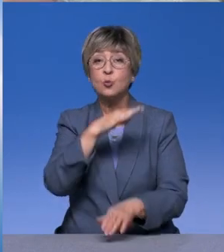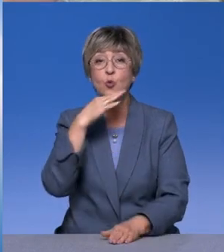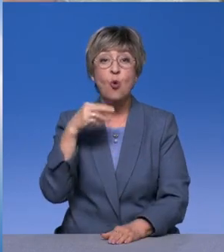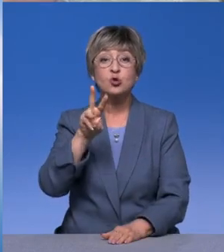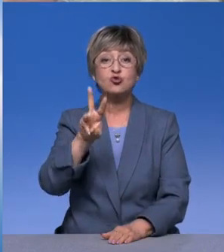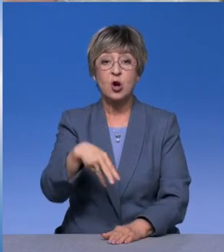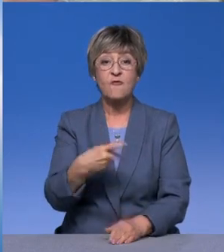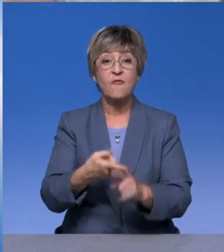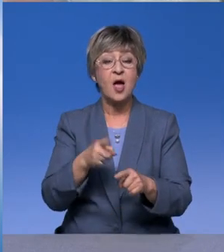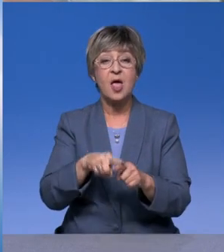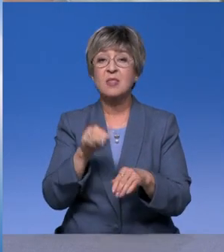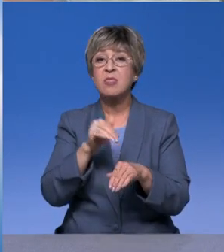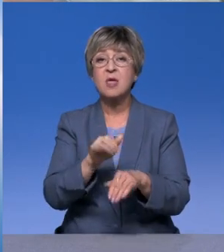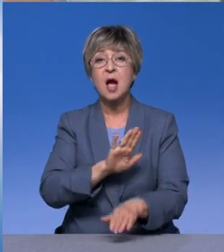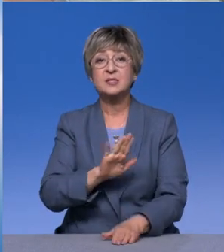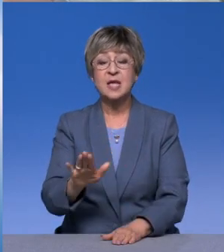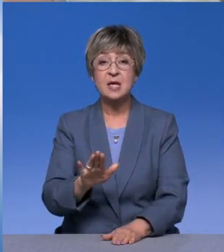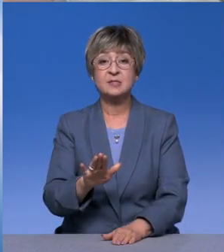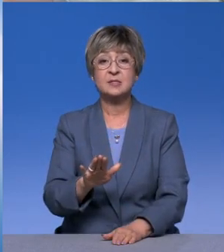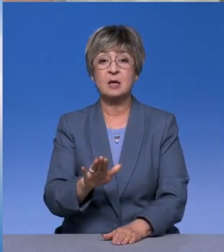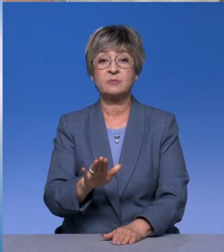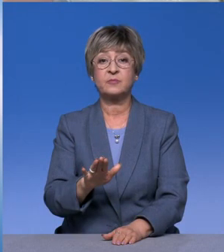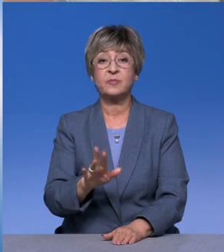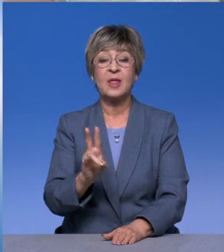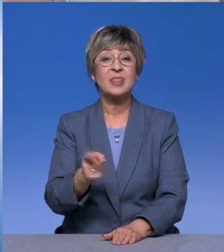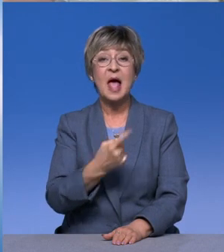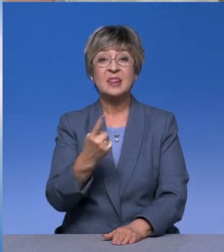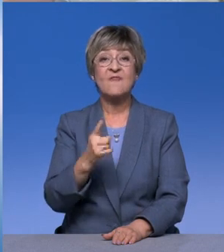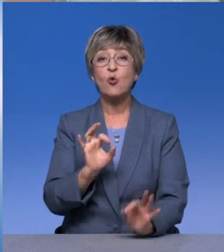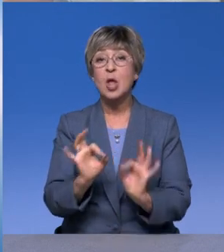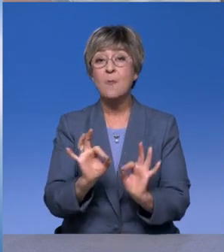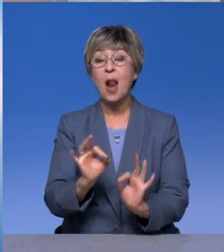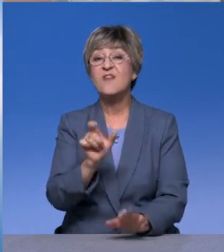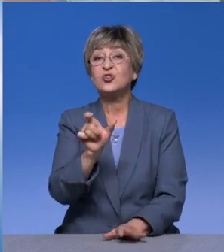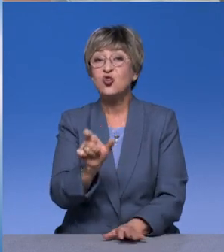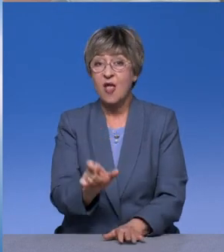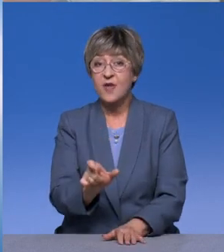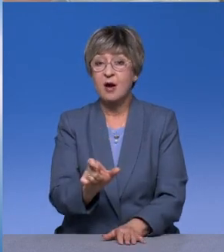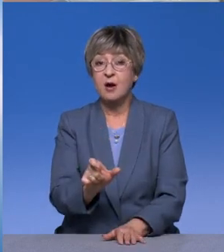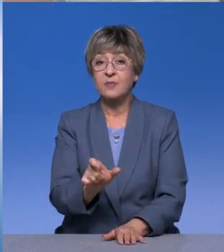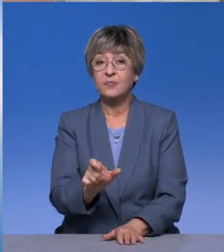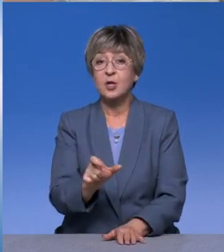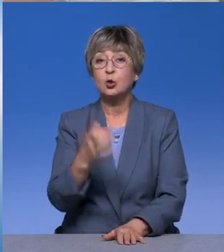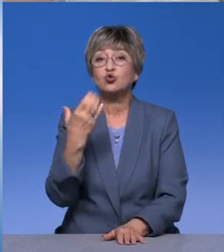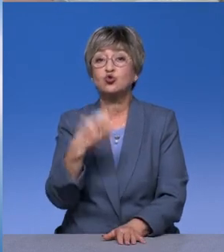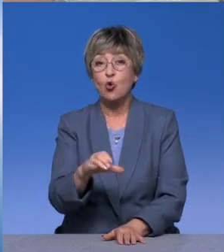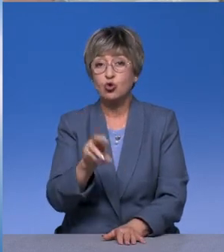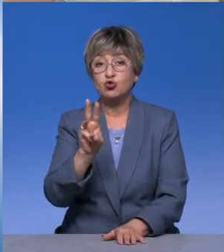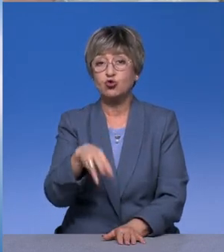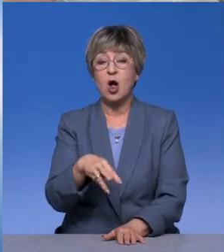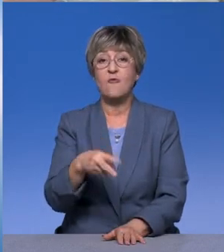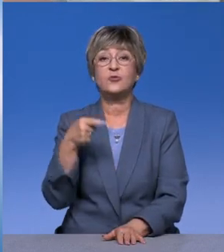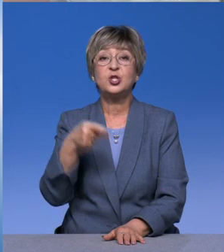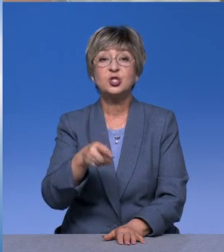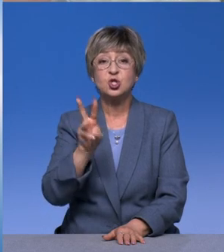это не касается практически ни одного нормального человека, ну то есть сотни штрафов, может быть тысячи